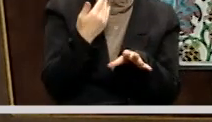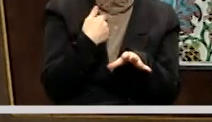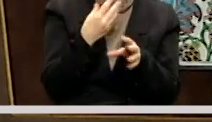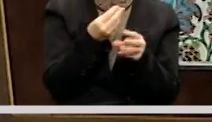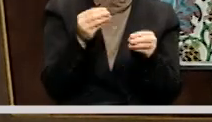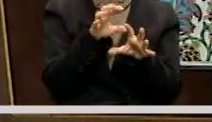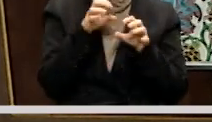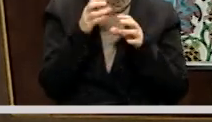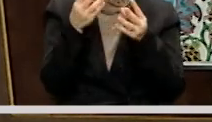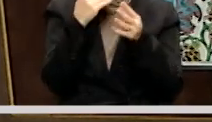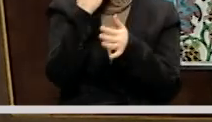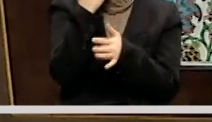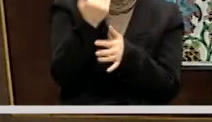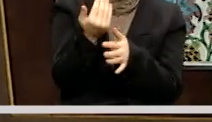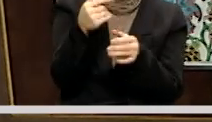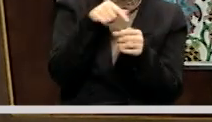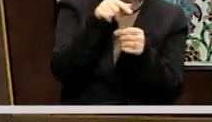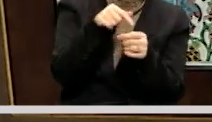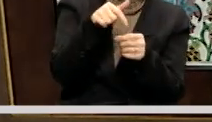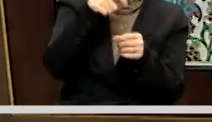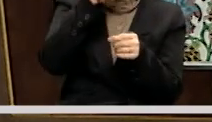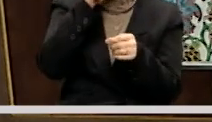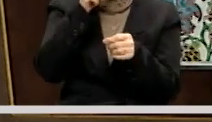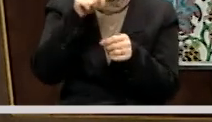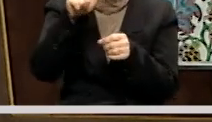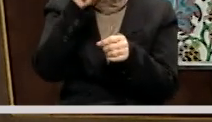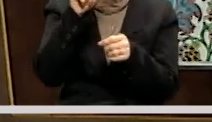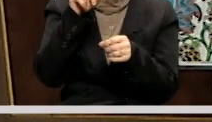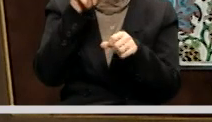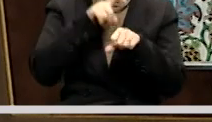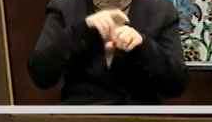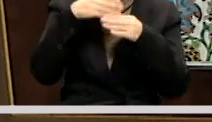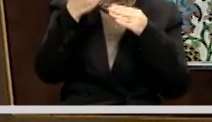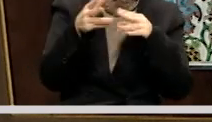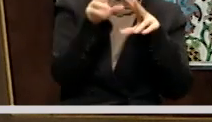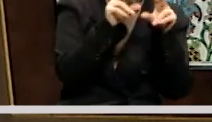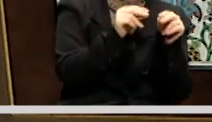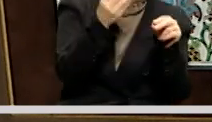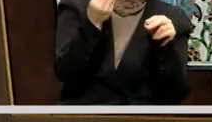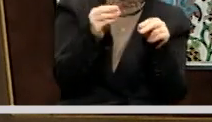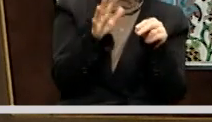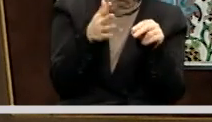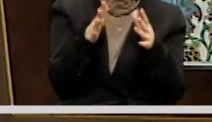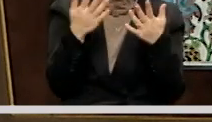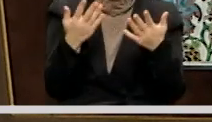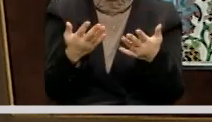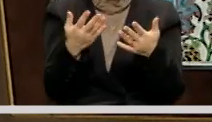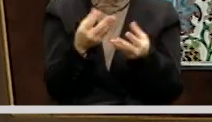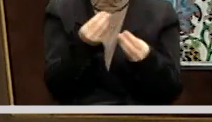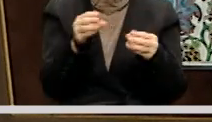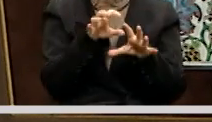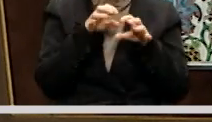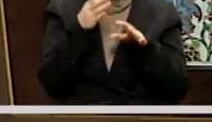içsem, kahve de içsem, bir saat sonra yataysam uyuyabiliyorum. Hani evet. Büyük ihtimalle vücudum alışmış olduğu için olabilir, bilmiyorum ama eğer çok etki